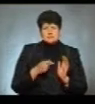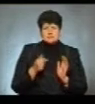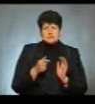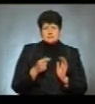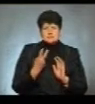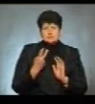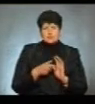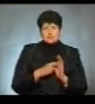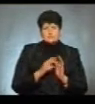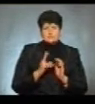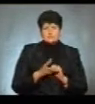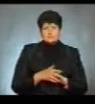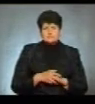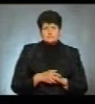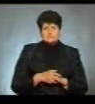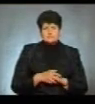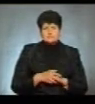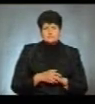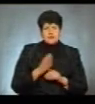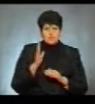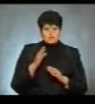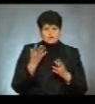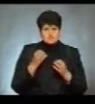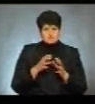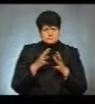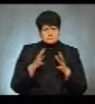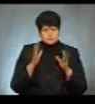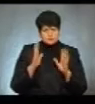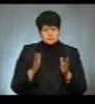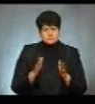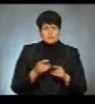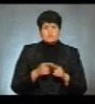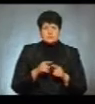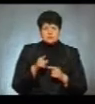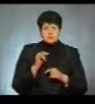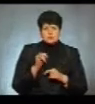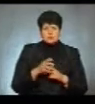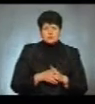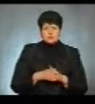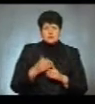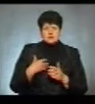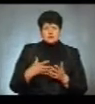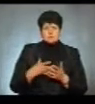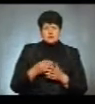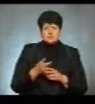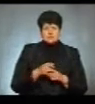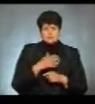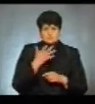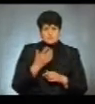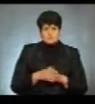дві кімнати. Кажуть, що тариф буде ще зростати. Оце погано. Я плачу дуже